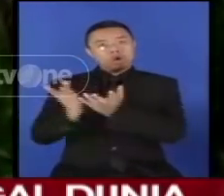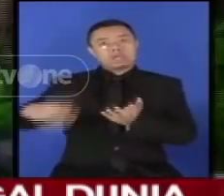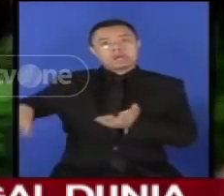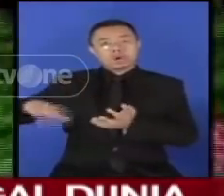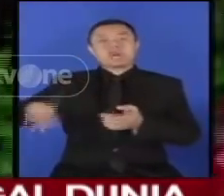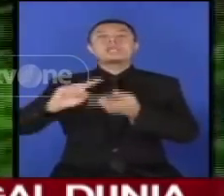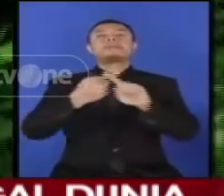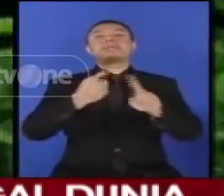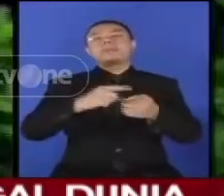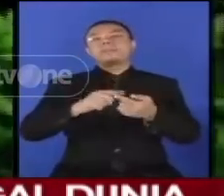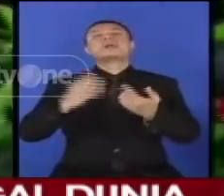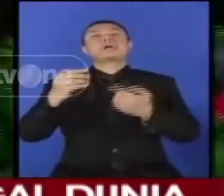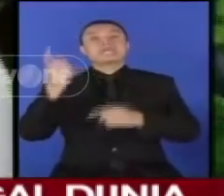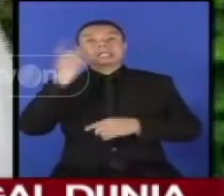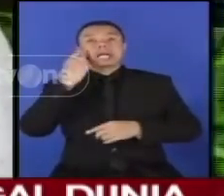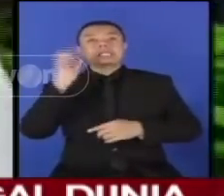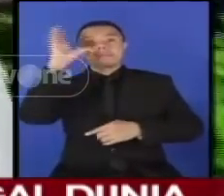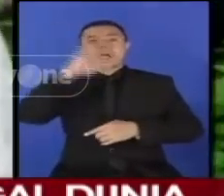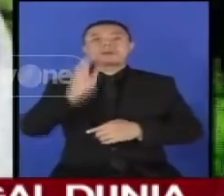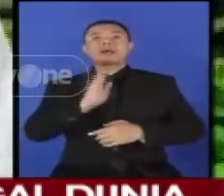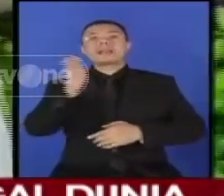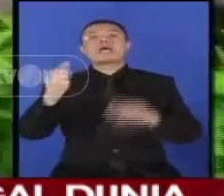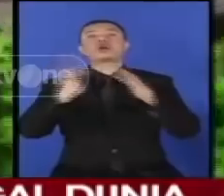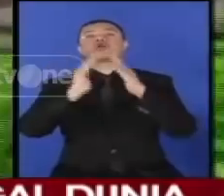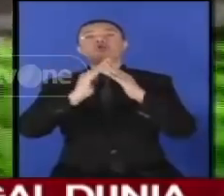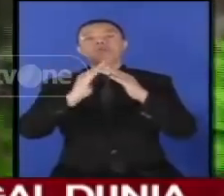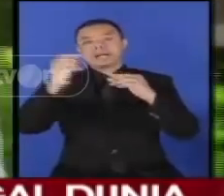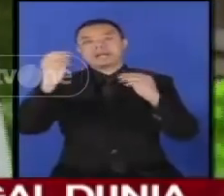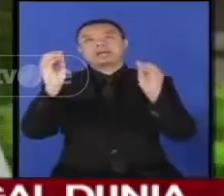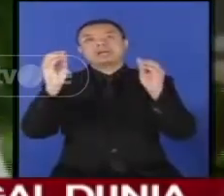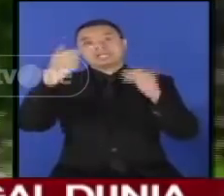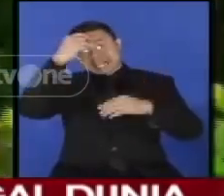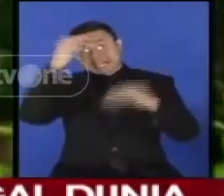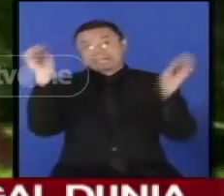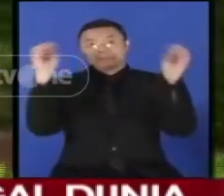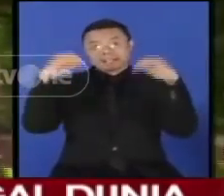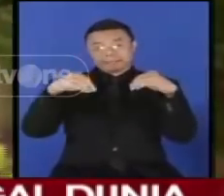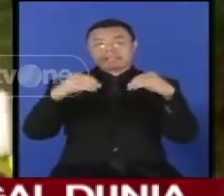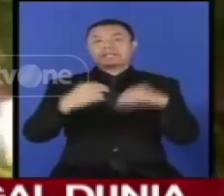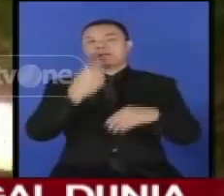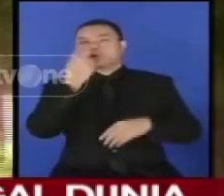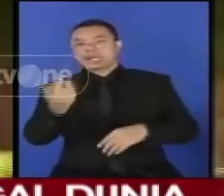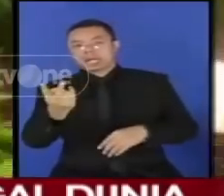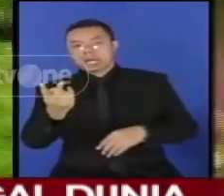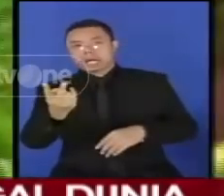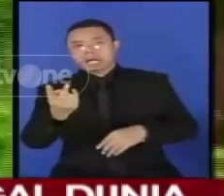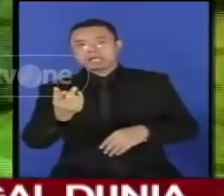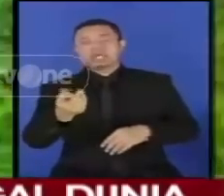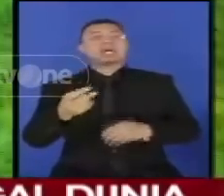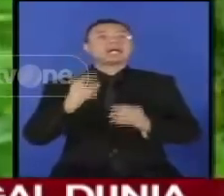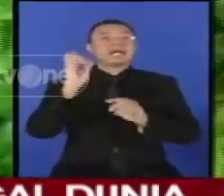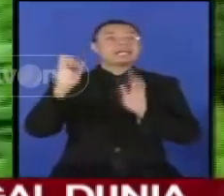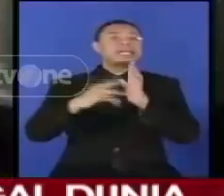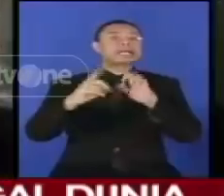rekan-rekan almarhumah selasa malam tadi nampak mendatangi Rumah Sakit Pertamina Simprug di dunia hiburan istri